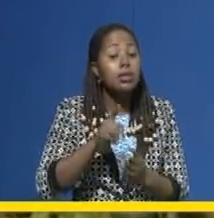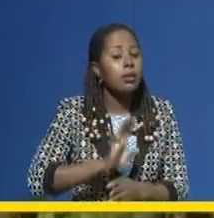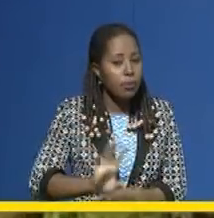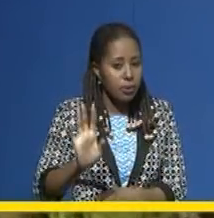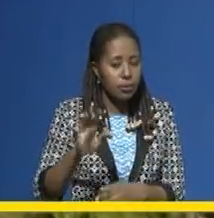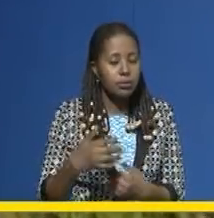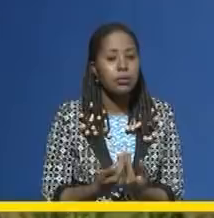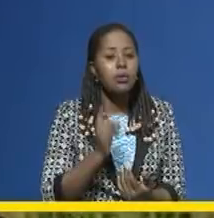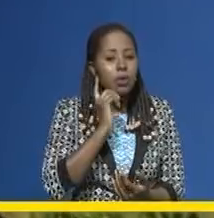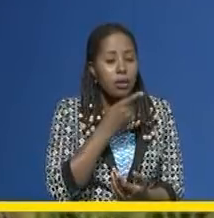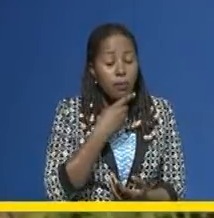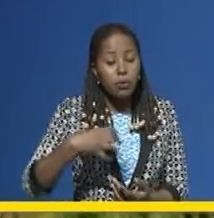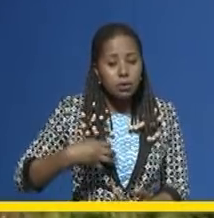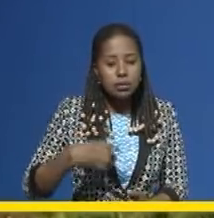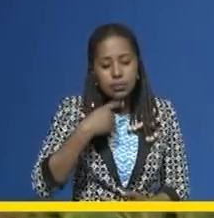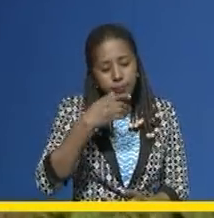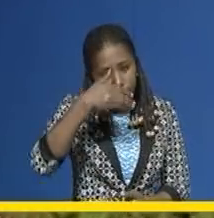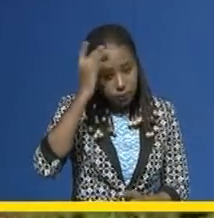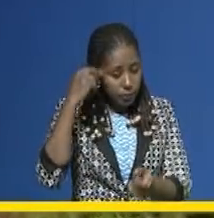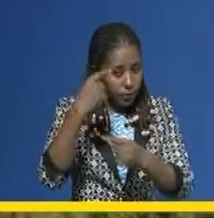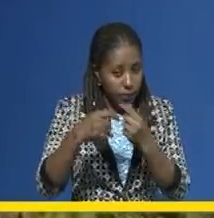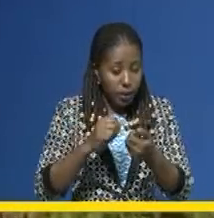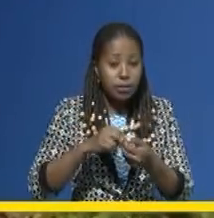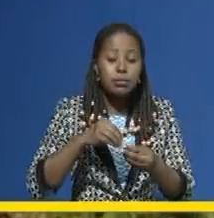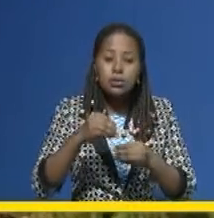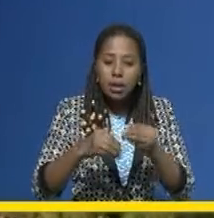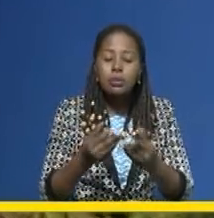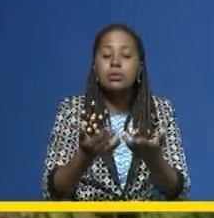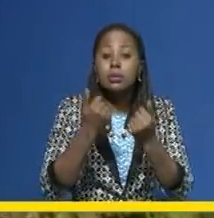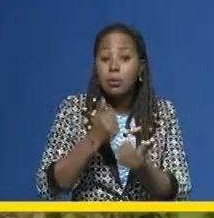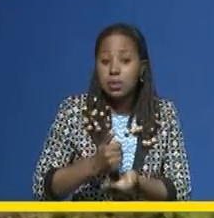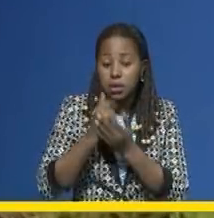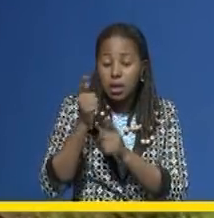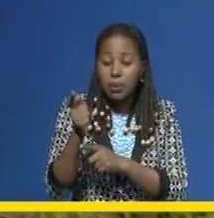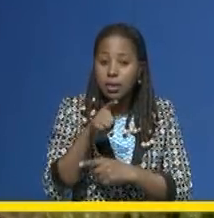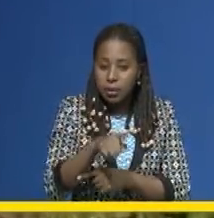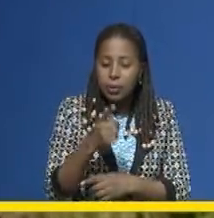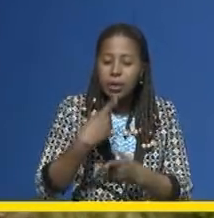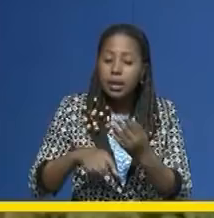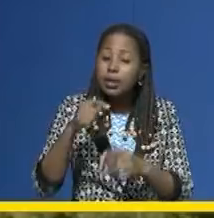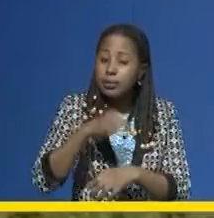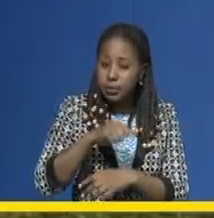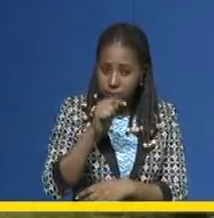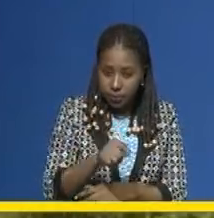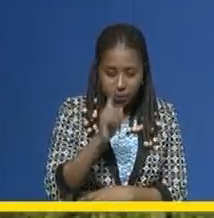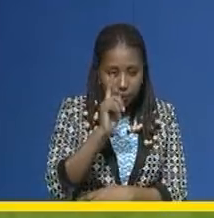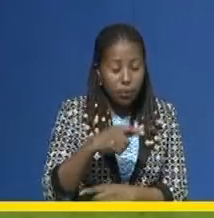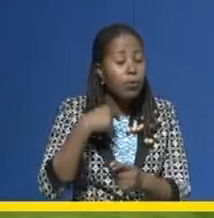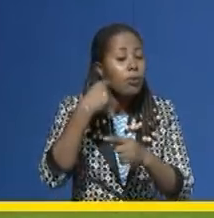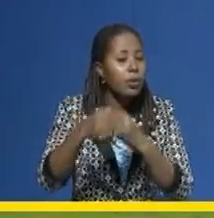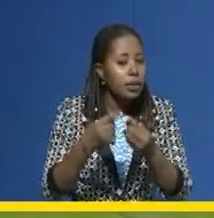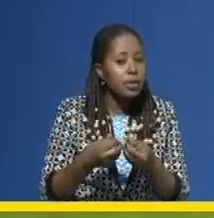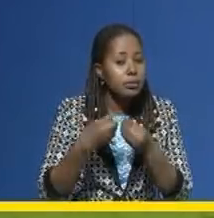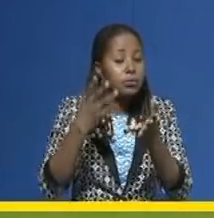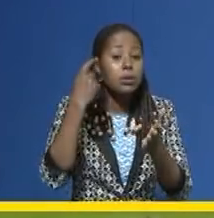Kwa mujibu wa Waziri Kanyasu, serikali inaendelea na mchakato kwa ajili ya kuwasaidia wawindaji hao katika kipindi hiki, ambao wataendelea